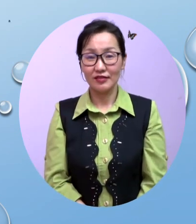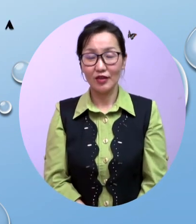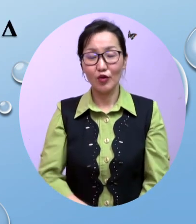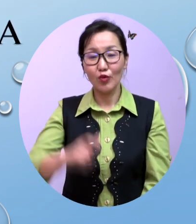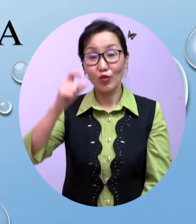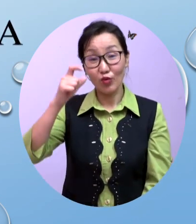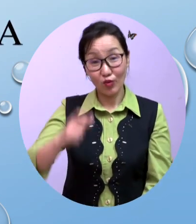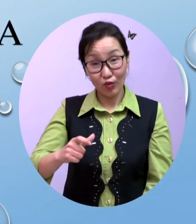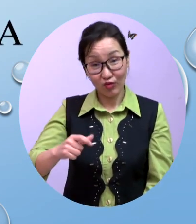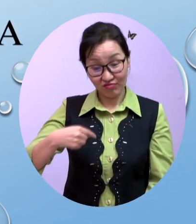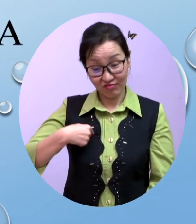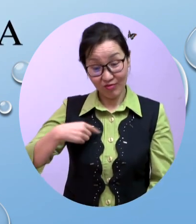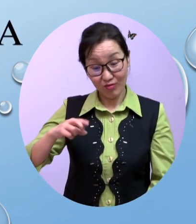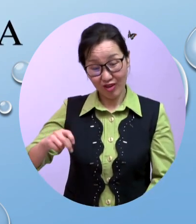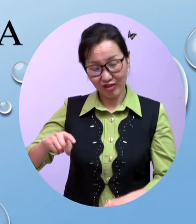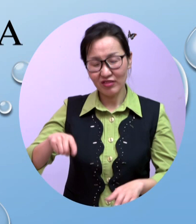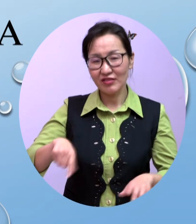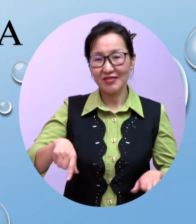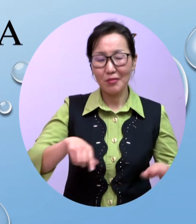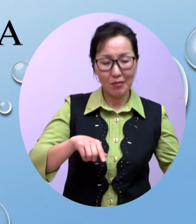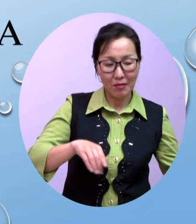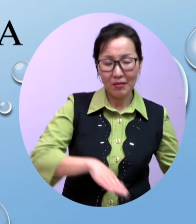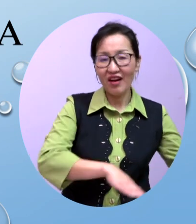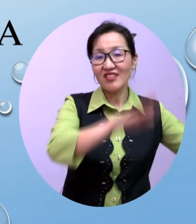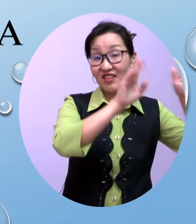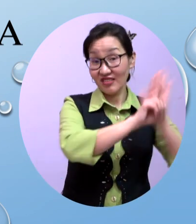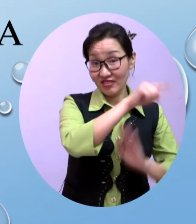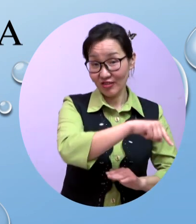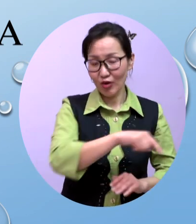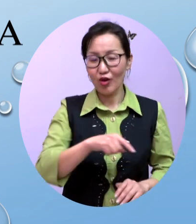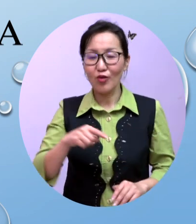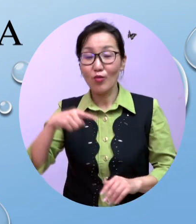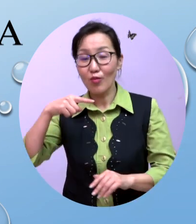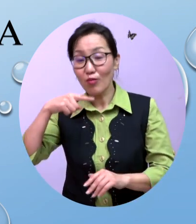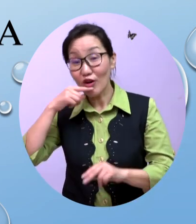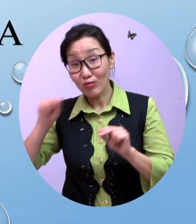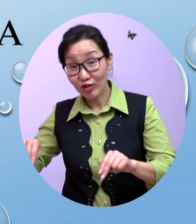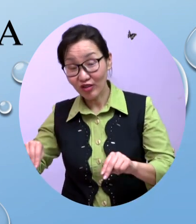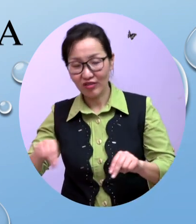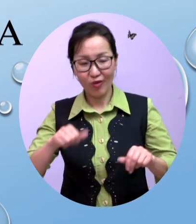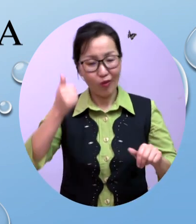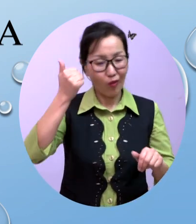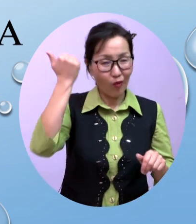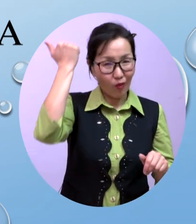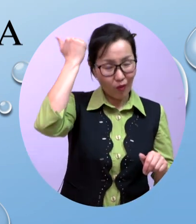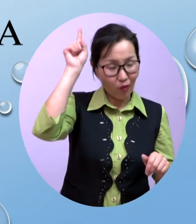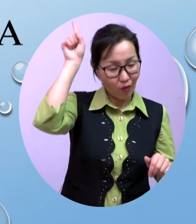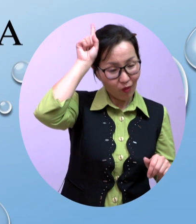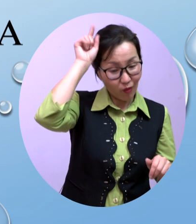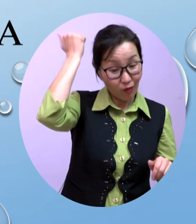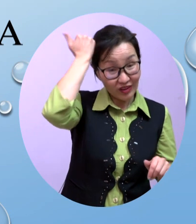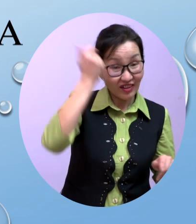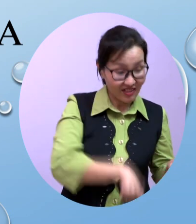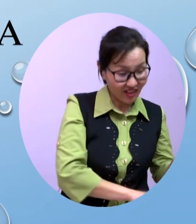Хүн болох багаасаа, хүлэг болох унганаасаа. За, дэвтрээ нээгээд хичээлийн